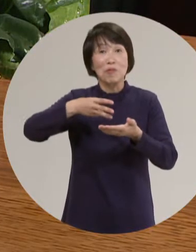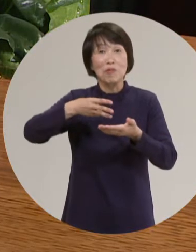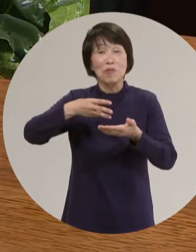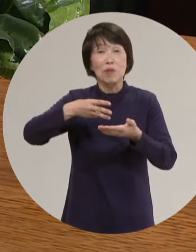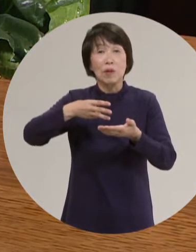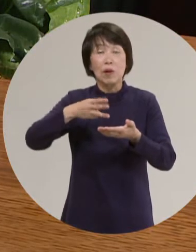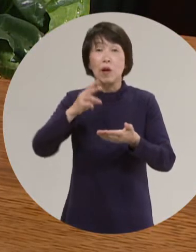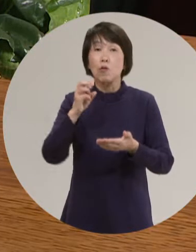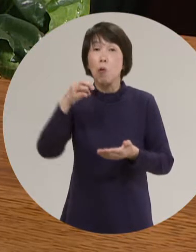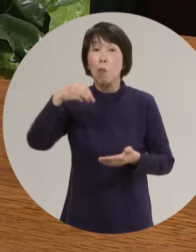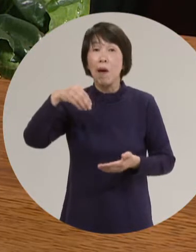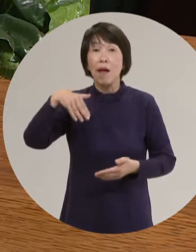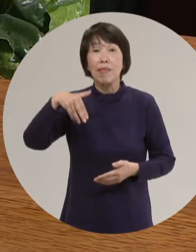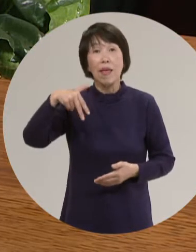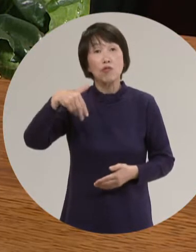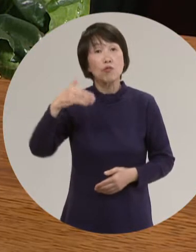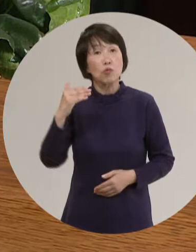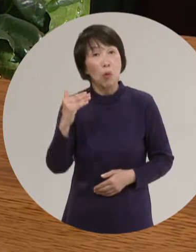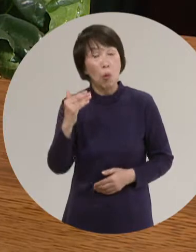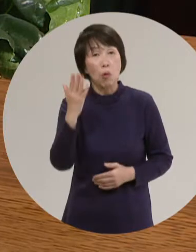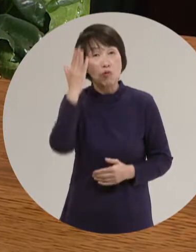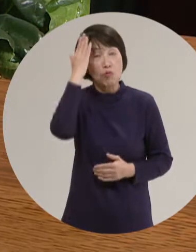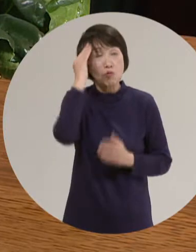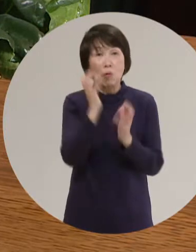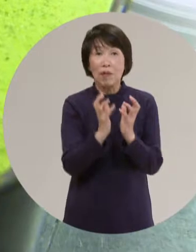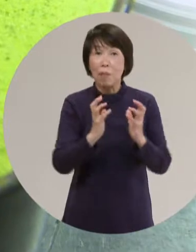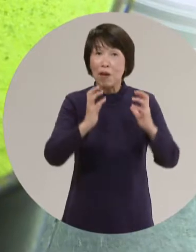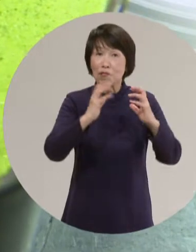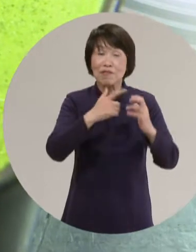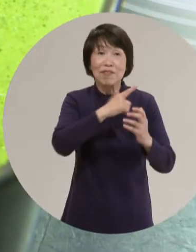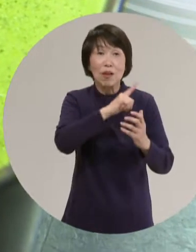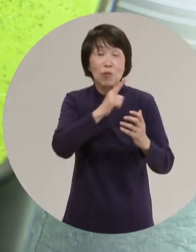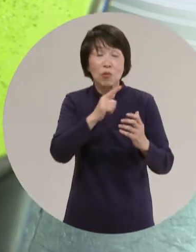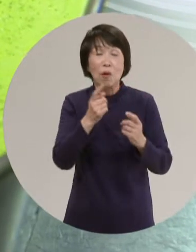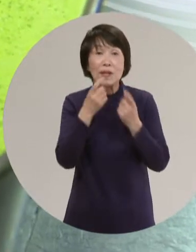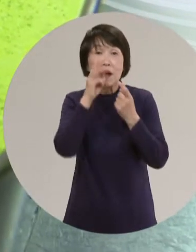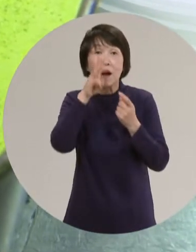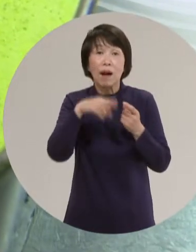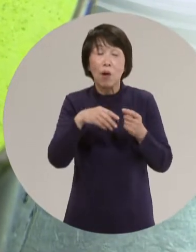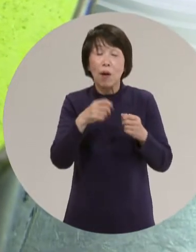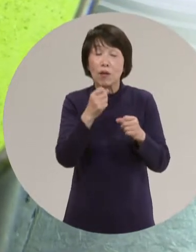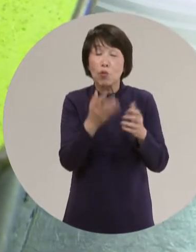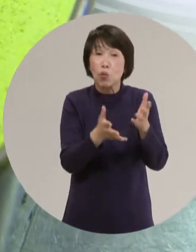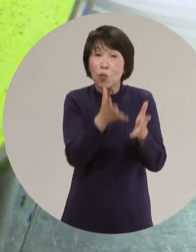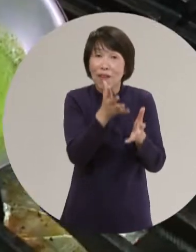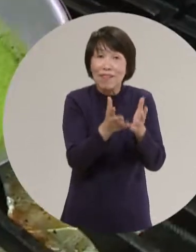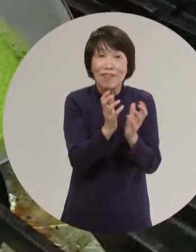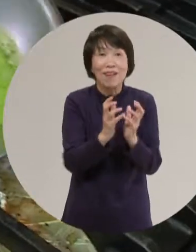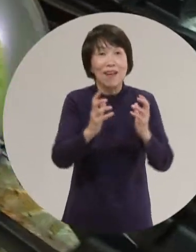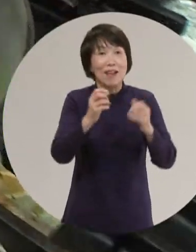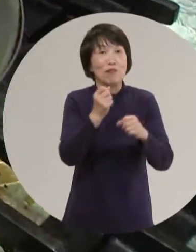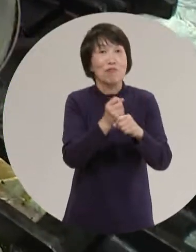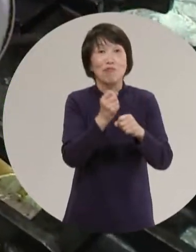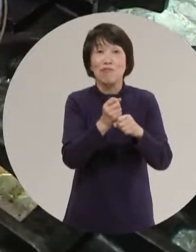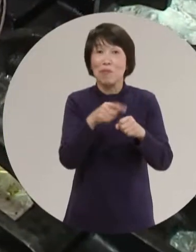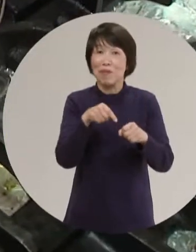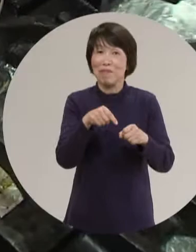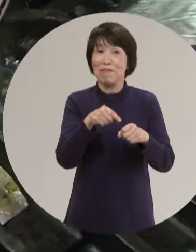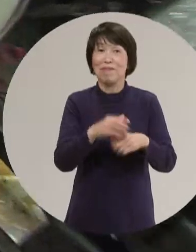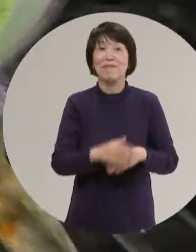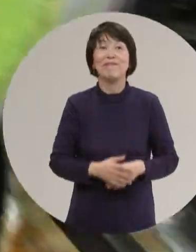ロマネスコや黒キャベツなど6種類の稲川産の野菜を使ってソースにしています。